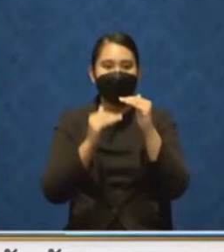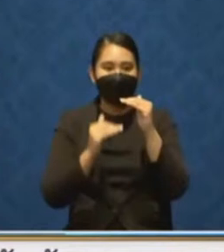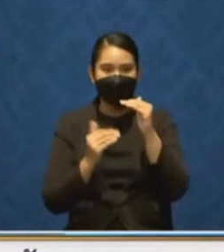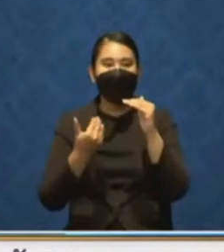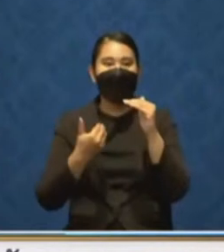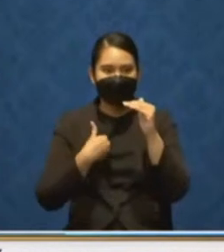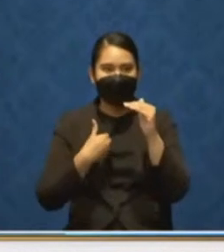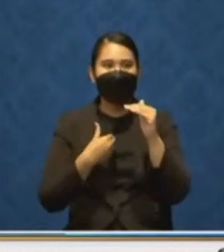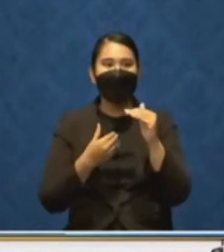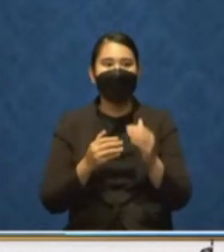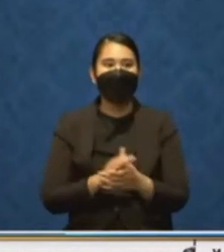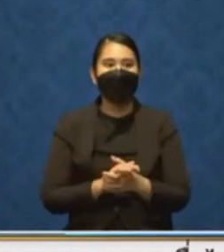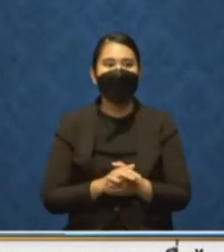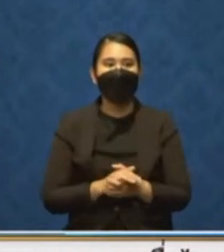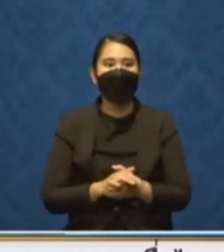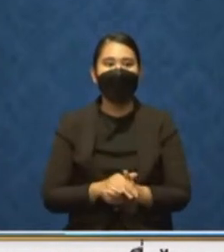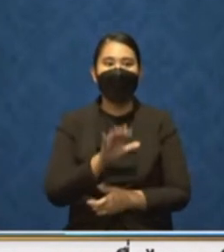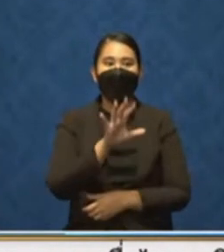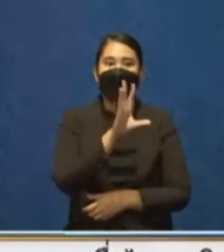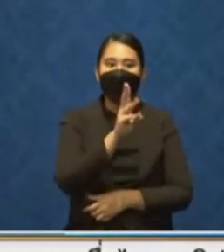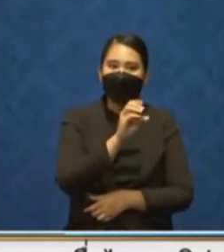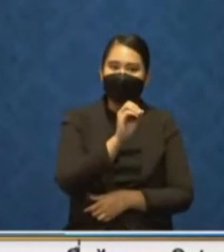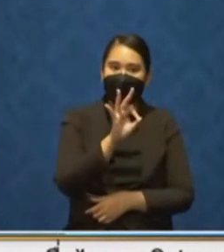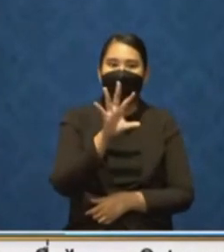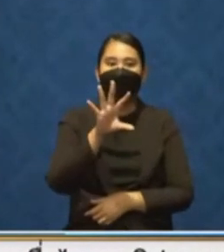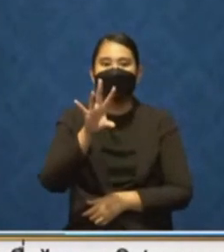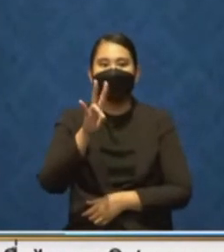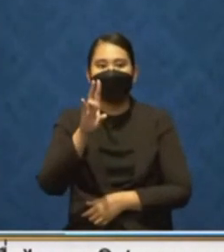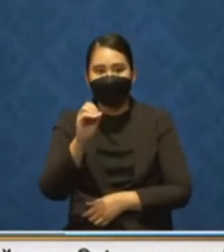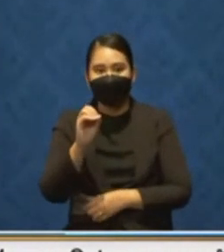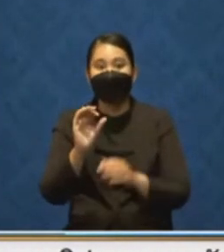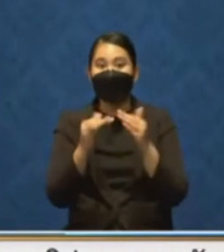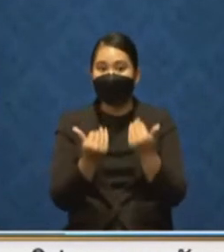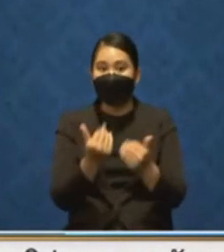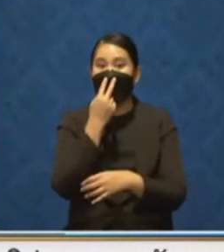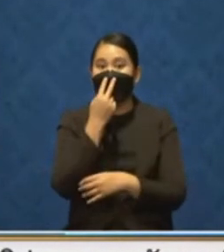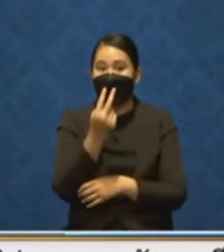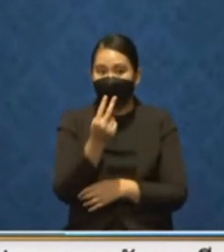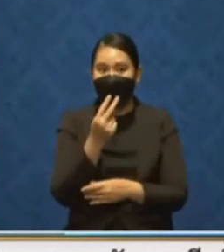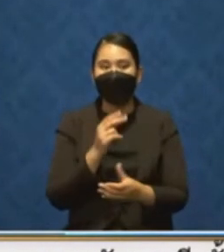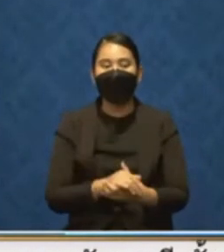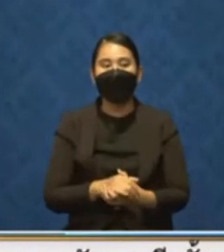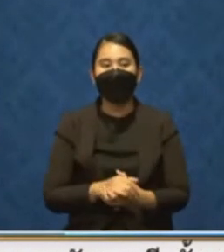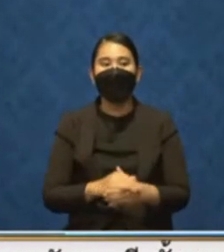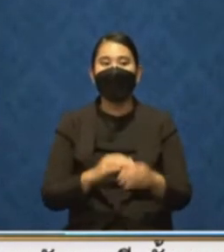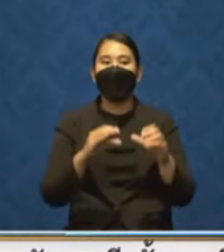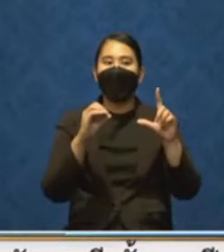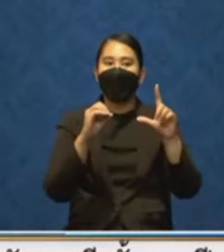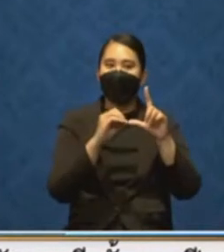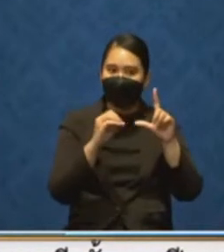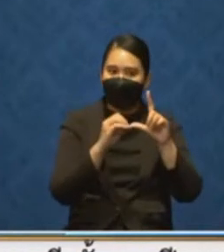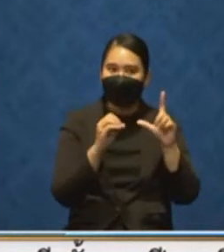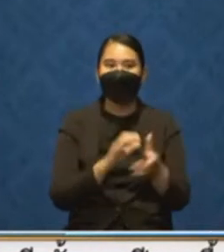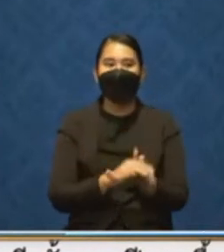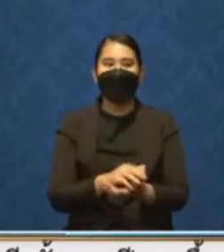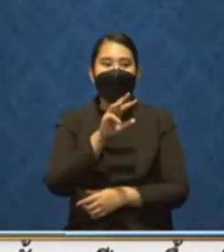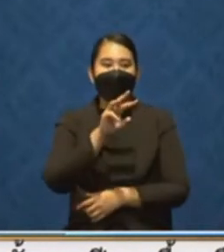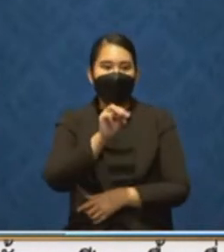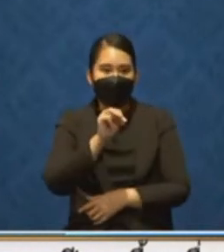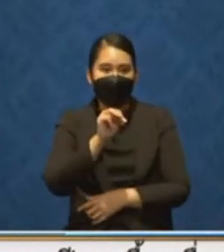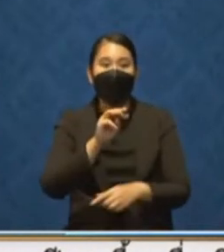บาทจาก 69 70วันนี้ท่านไปดูแม็คโครโลตัสเหล่านี้เป็นต้นหรือ